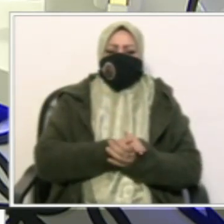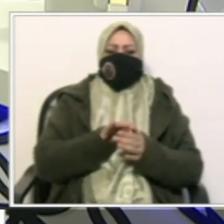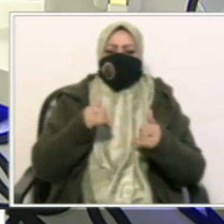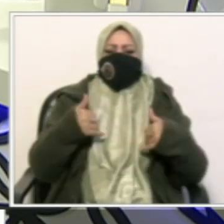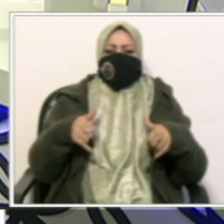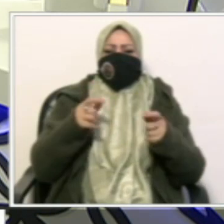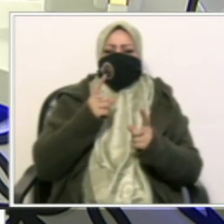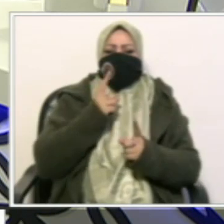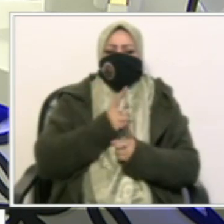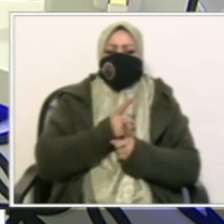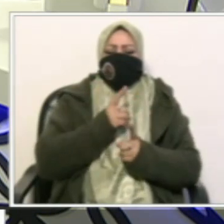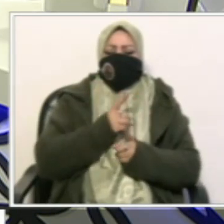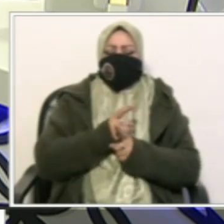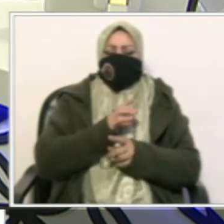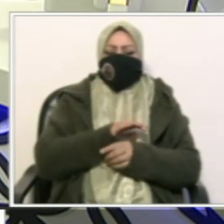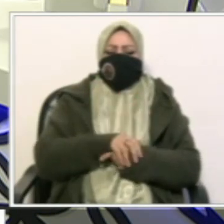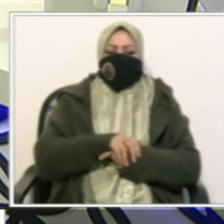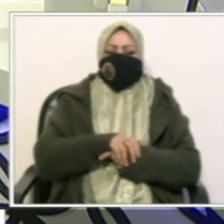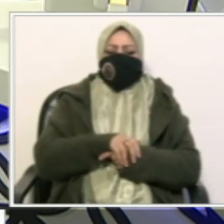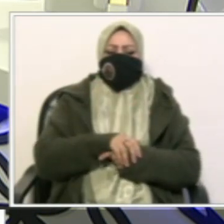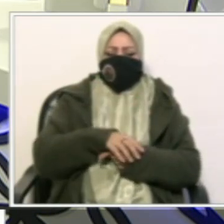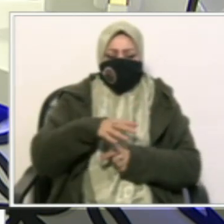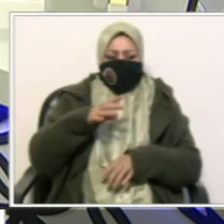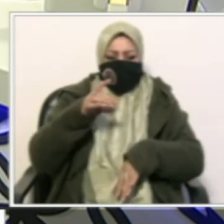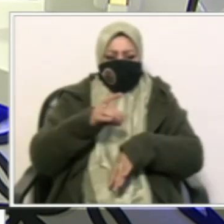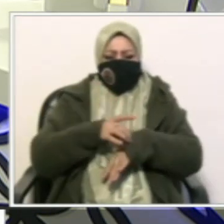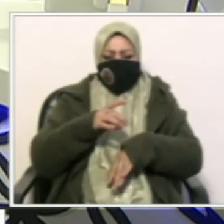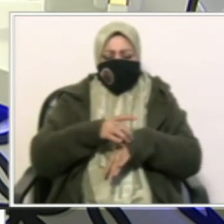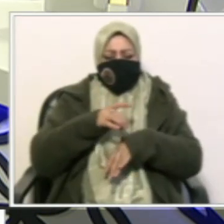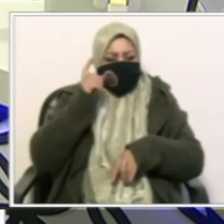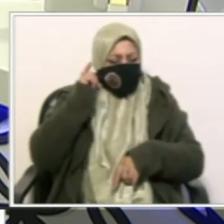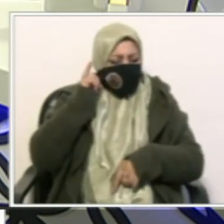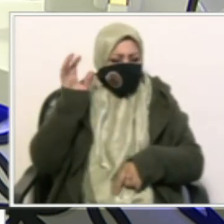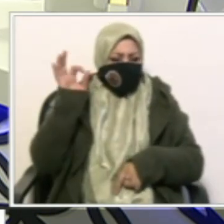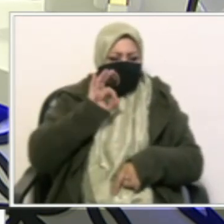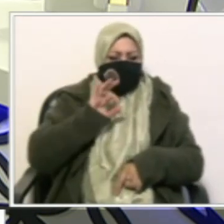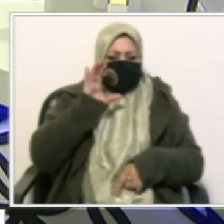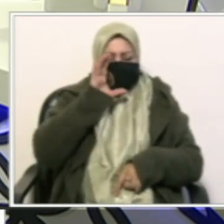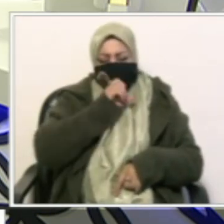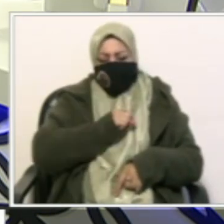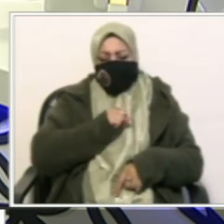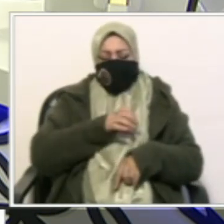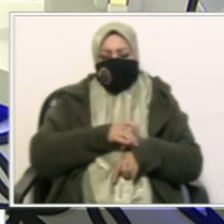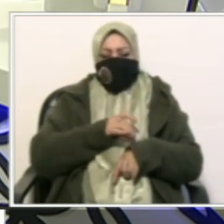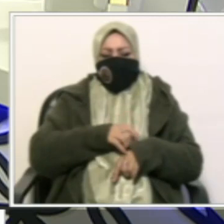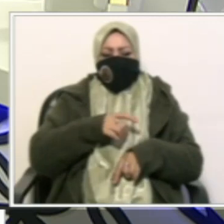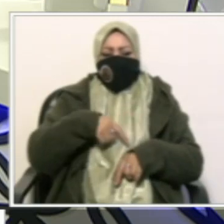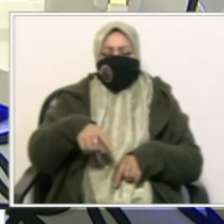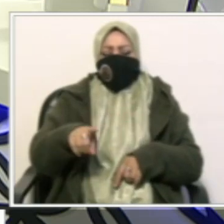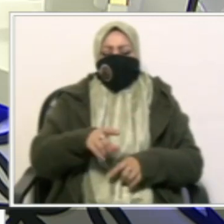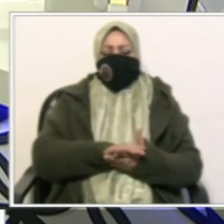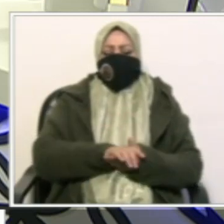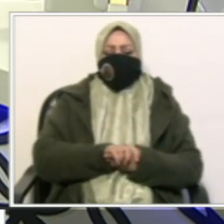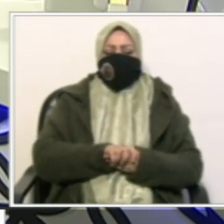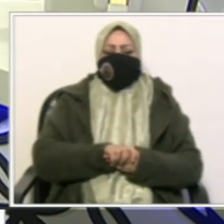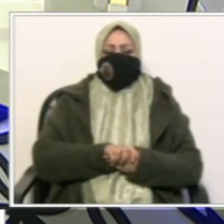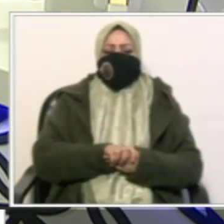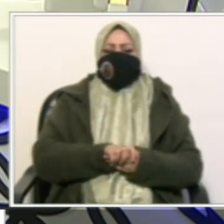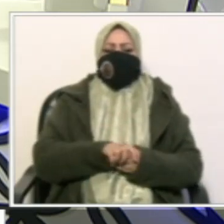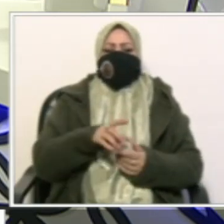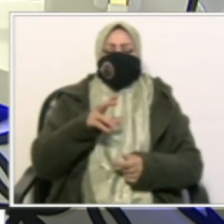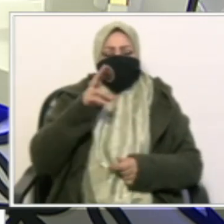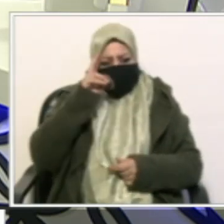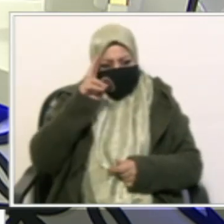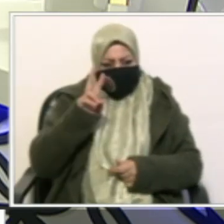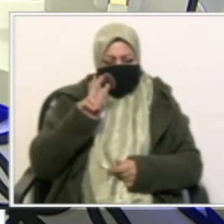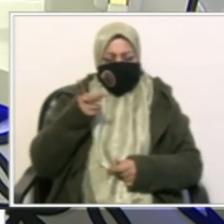ما سمعتش به وهو مرض داخلي ما يطلعش عليك. مثلا كالصرع او السكر او الضغط. فاين يكون الاسم هذا؟